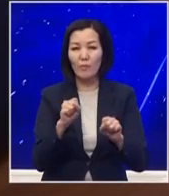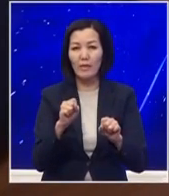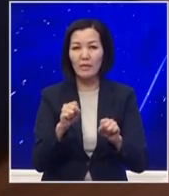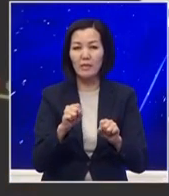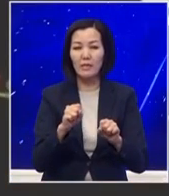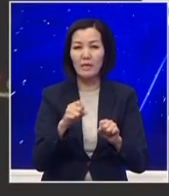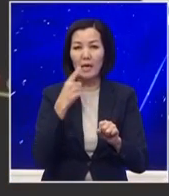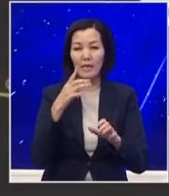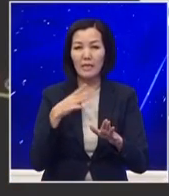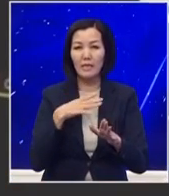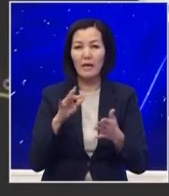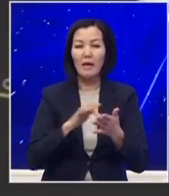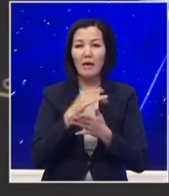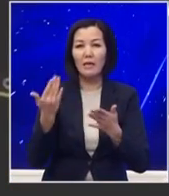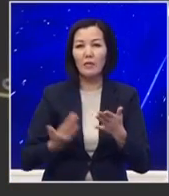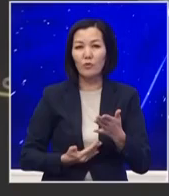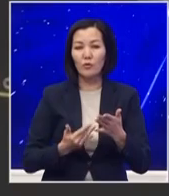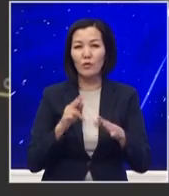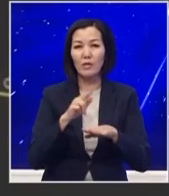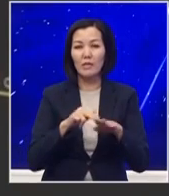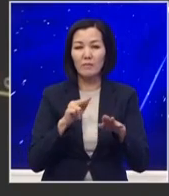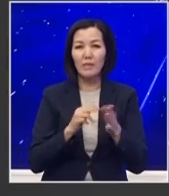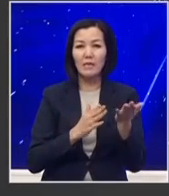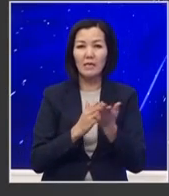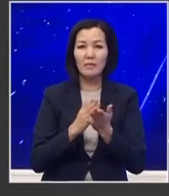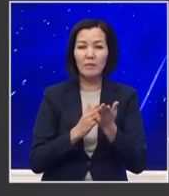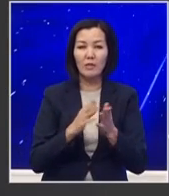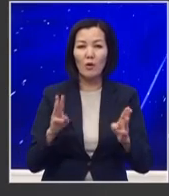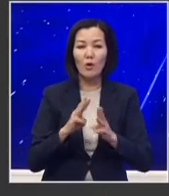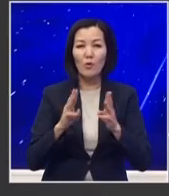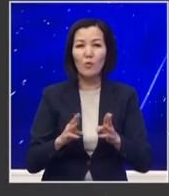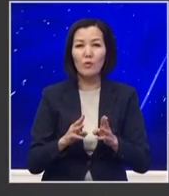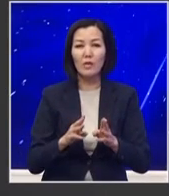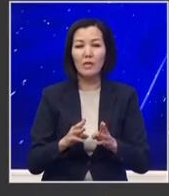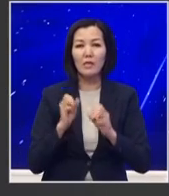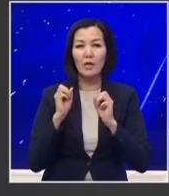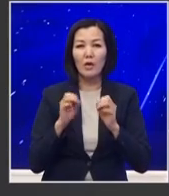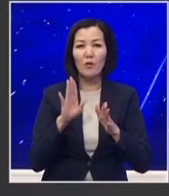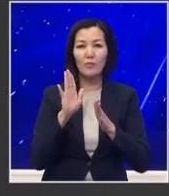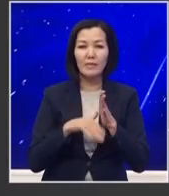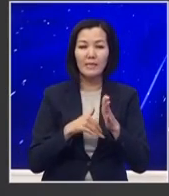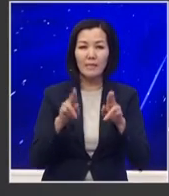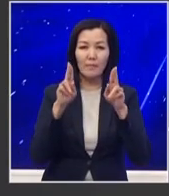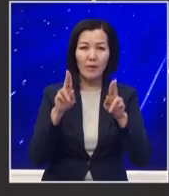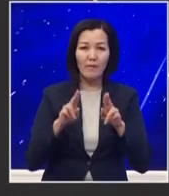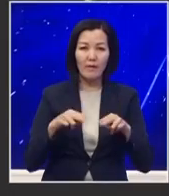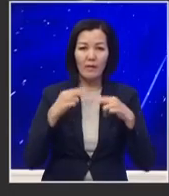баса айтты. Ал қалалық тұрғын үй инспекциясы қызметкерлері де өрт қауіпсіздік ережелерін сақтау қажеттігін де